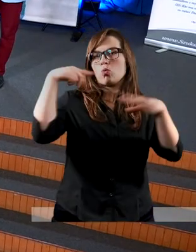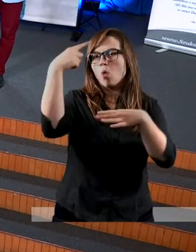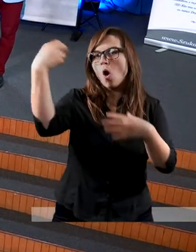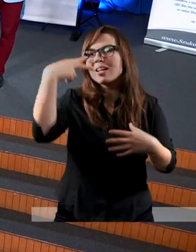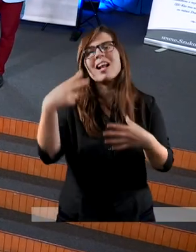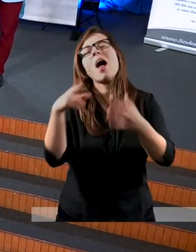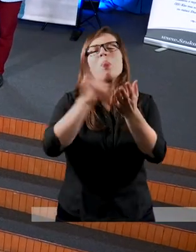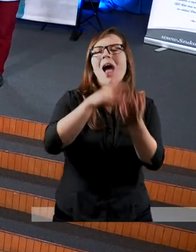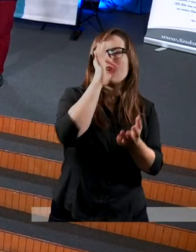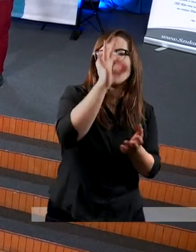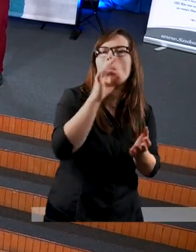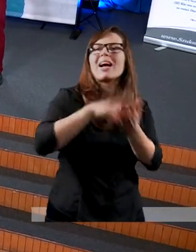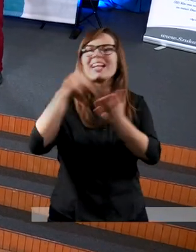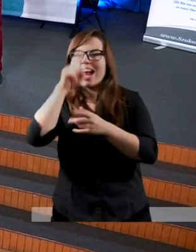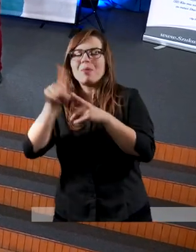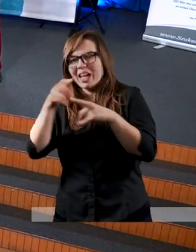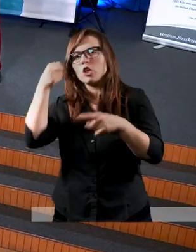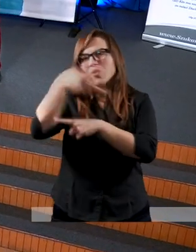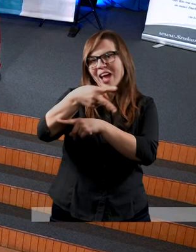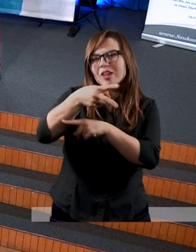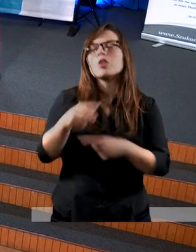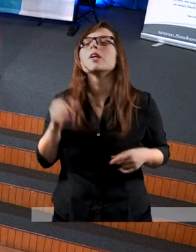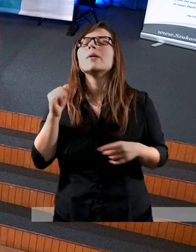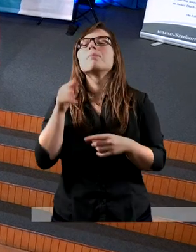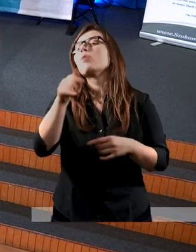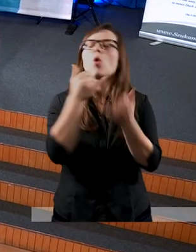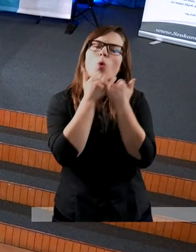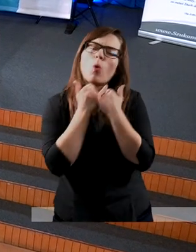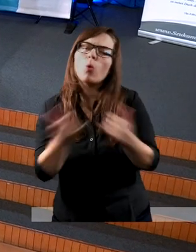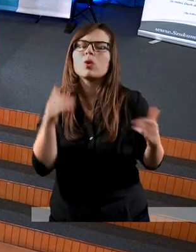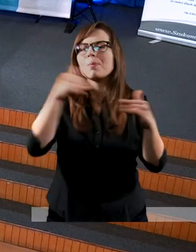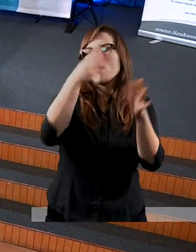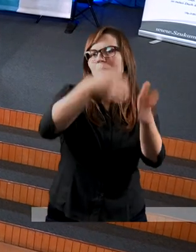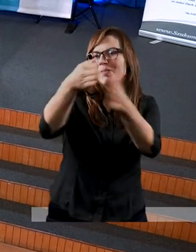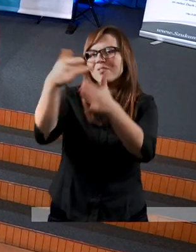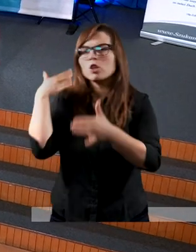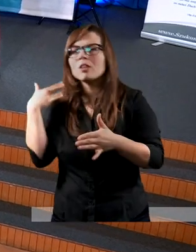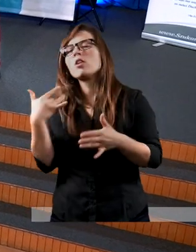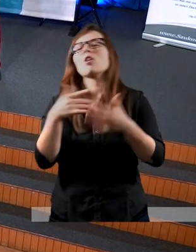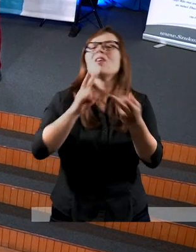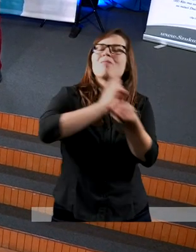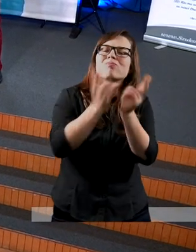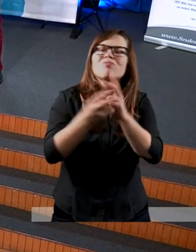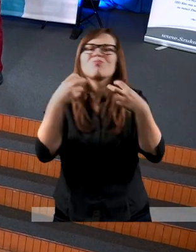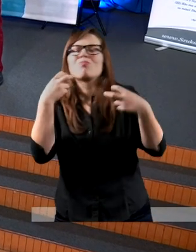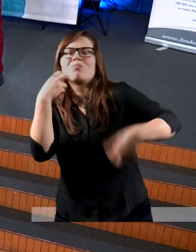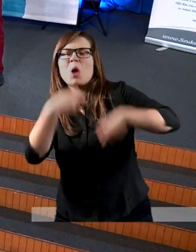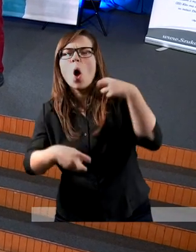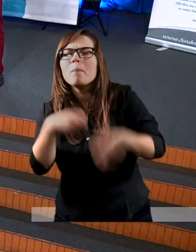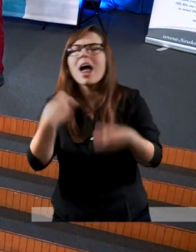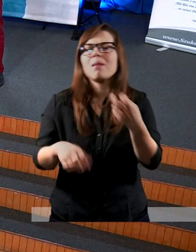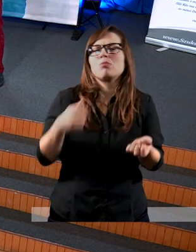na dobrego i na złego. I różnie to może być i w Twoim życiu. Mogą Cię spotkać różnego rodzaju przykre